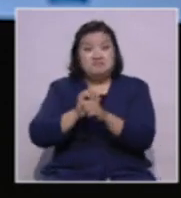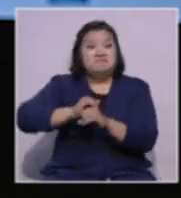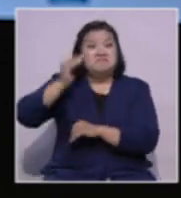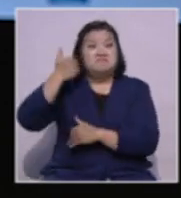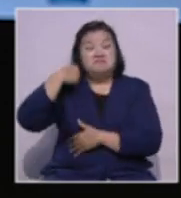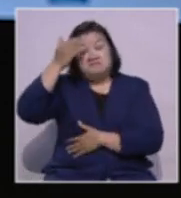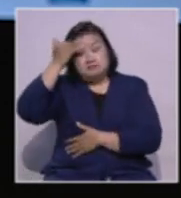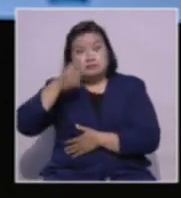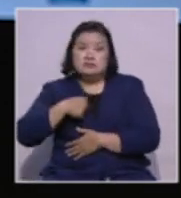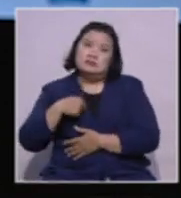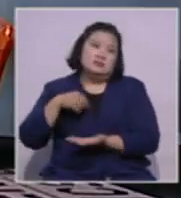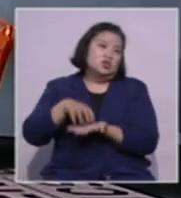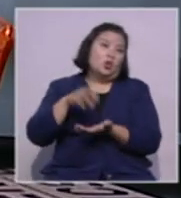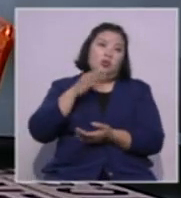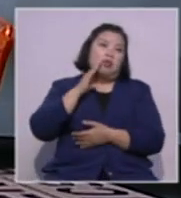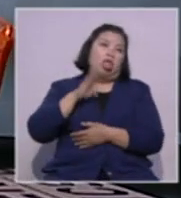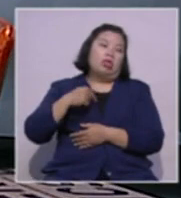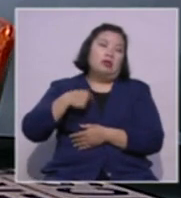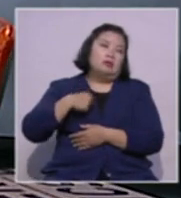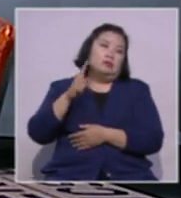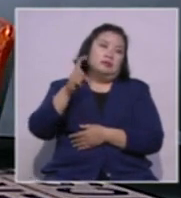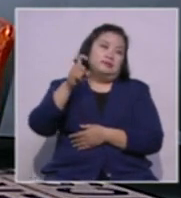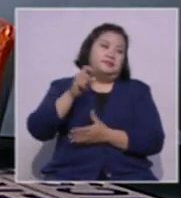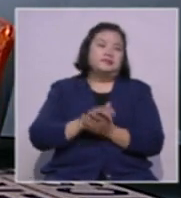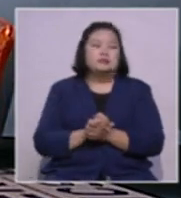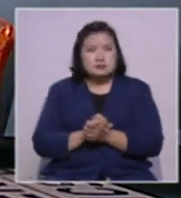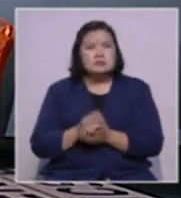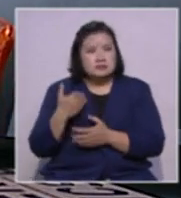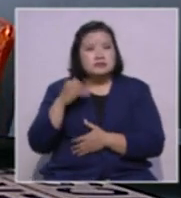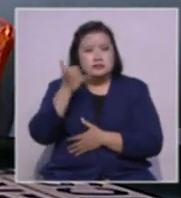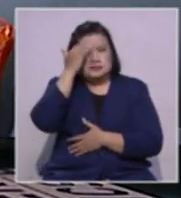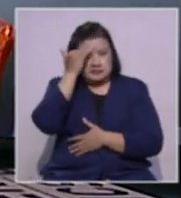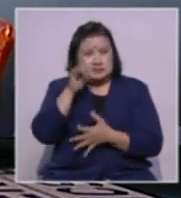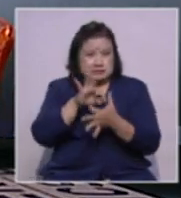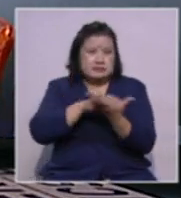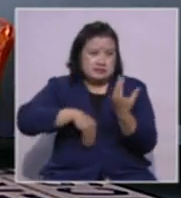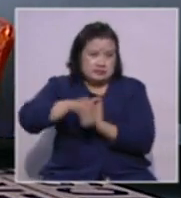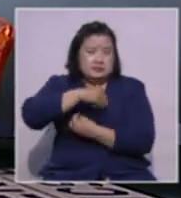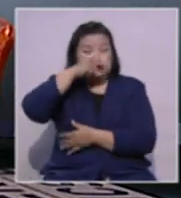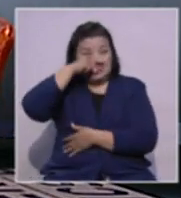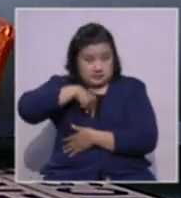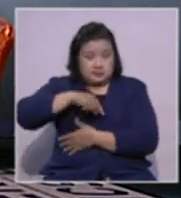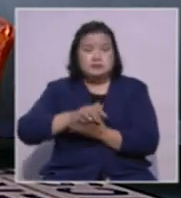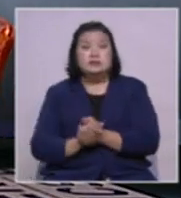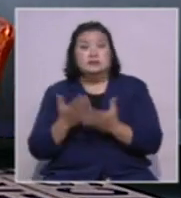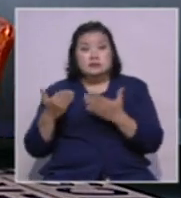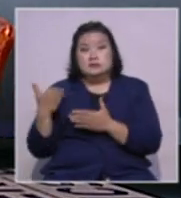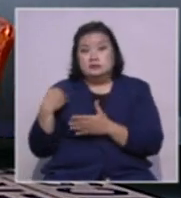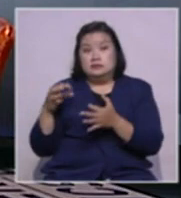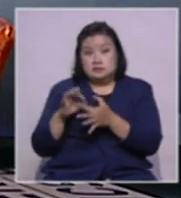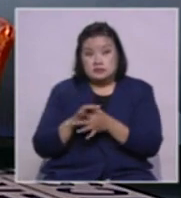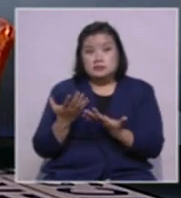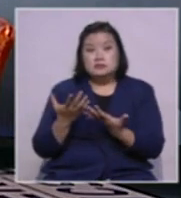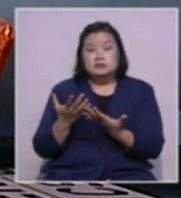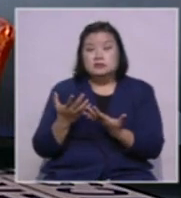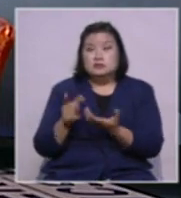ว่าซวยแน่กูอย่างเงี้ยนะครับครป.นะครับองค์กรภาคประชาสังคมที่ทำเรื่องประชาธิปไตยก็ออกมาบอกว่ารัฐบาลชุดนี้ค่อนข้างอัป